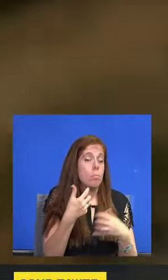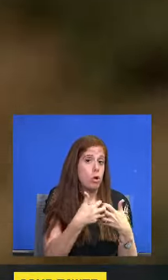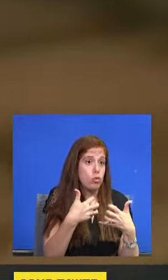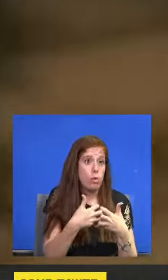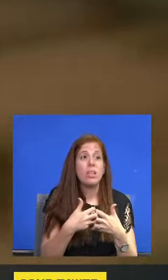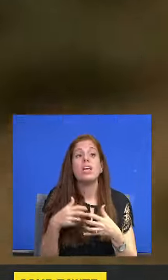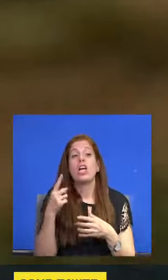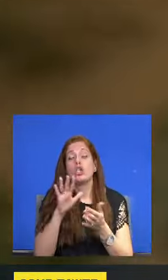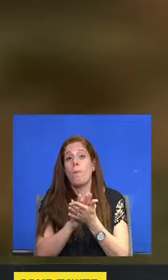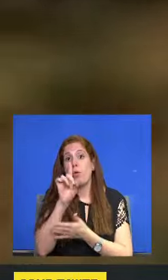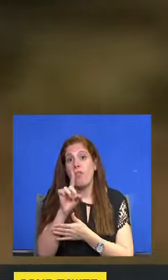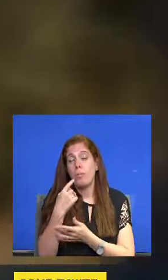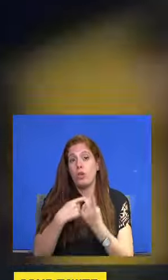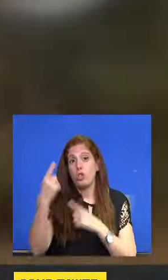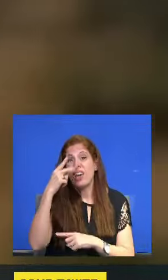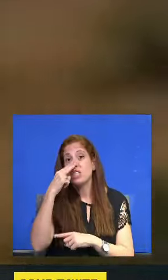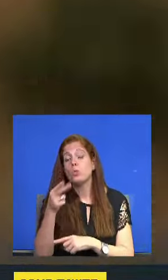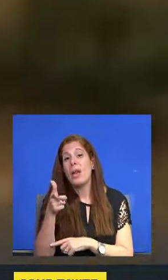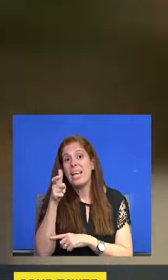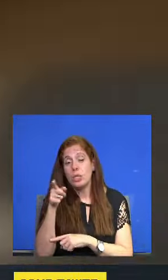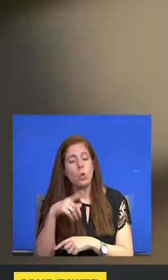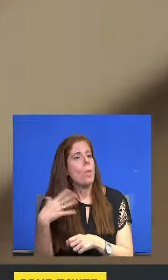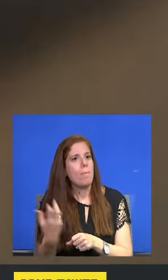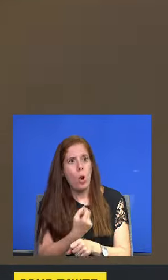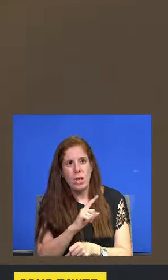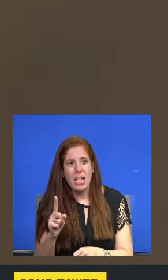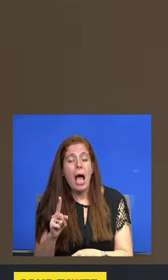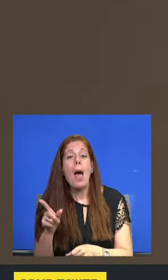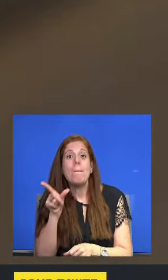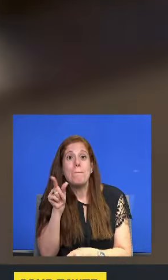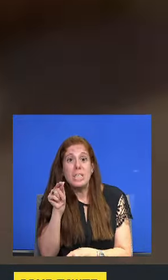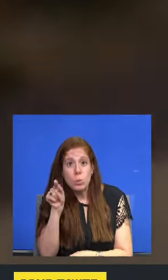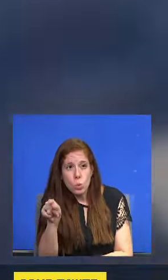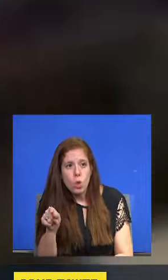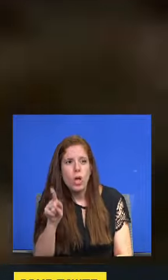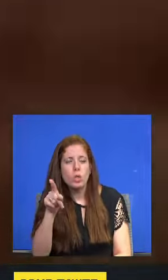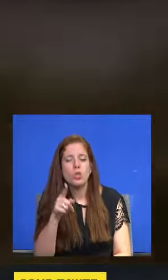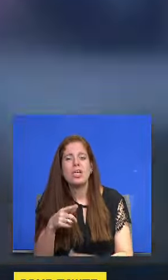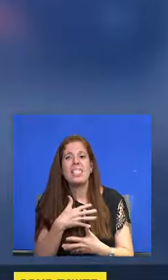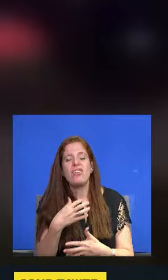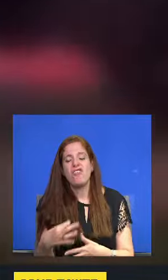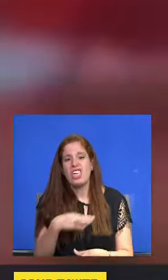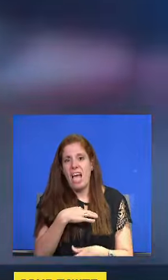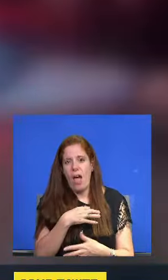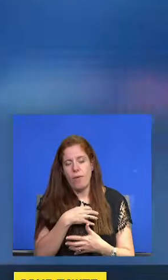ניסיון לחסלו ללא הצלחה, בת זוגו היא שנפגעה ונפצעה בינוני מירי.